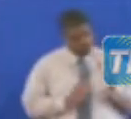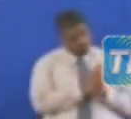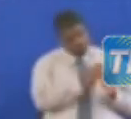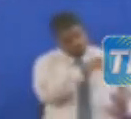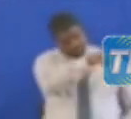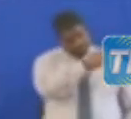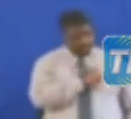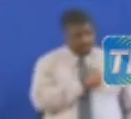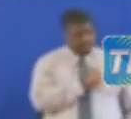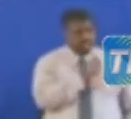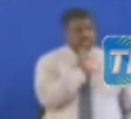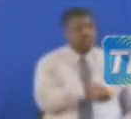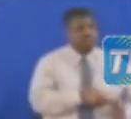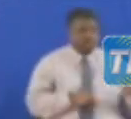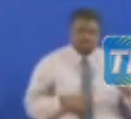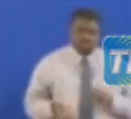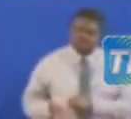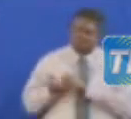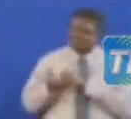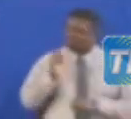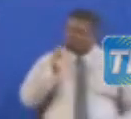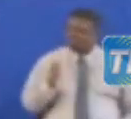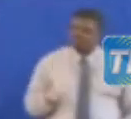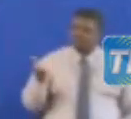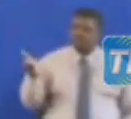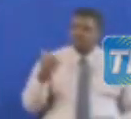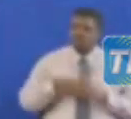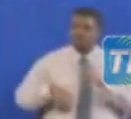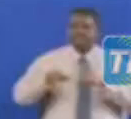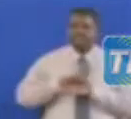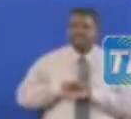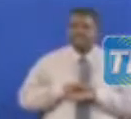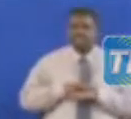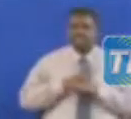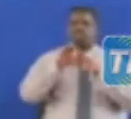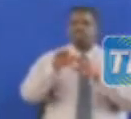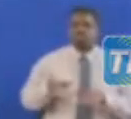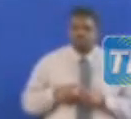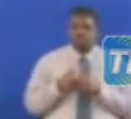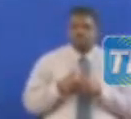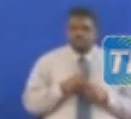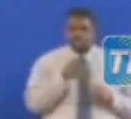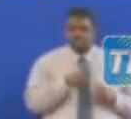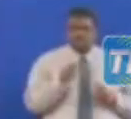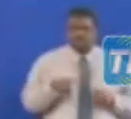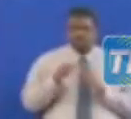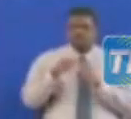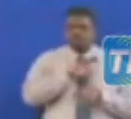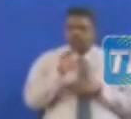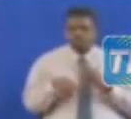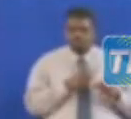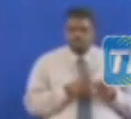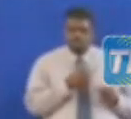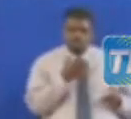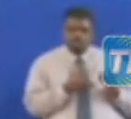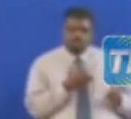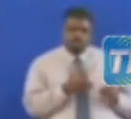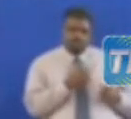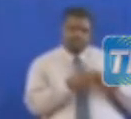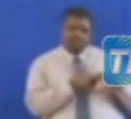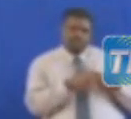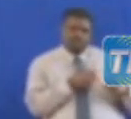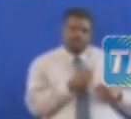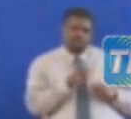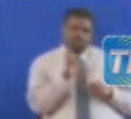wewe binafsi, Mheshimiwa Naibu Spika, wenye viti wote wa bunge na wabunge wote kwa namna ambavyo